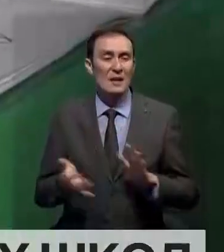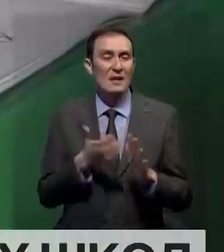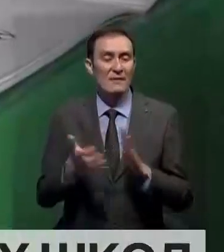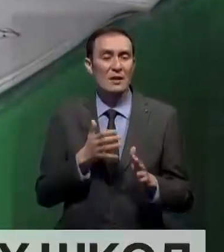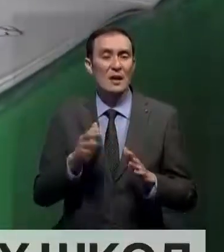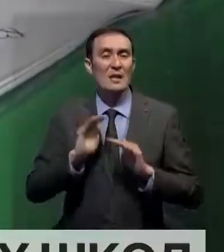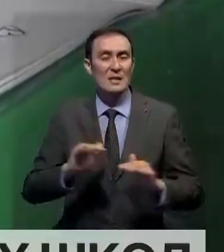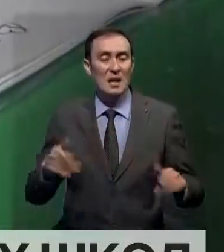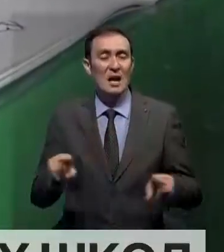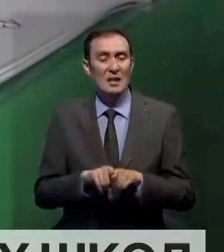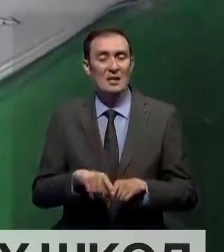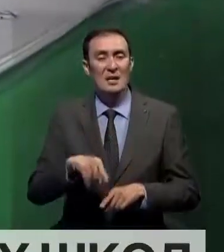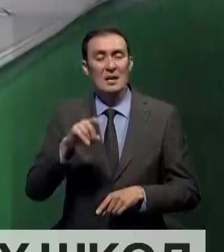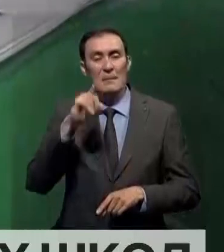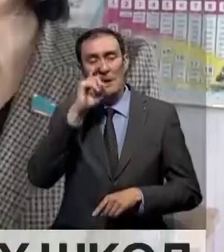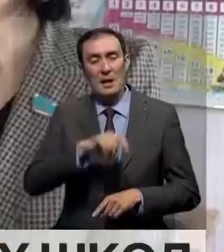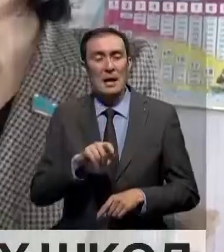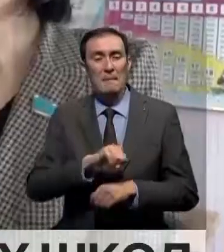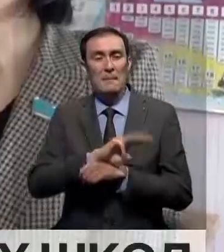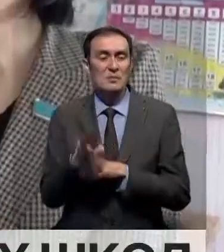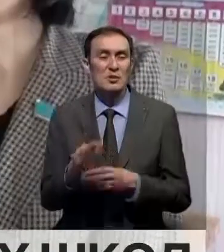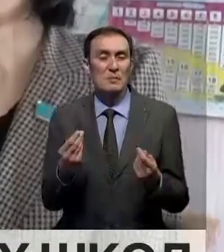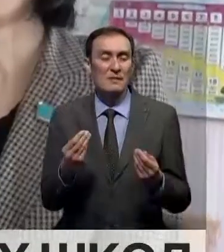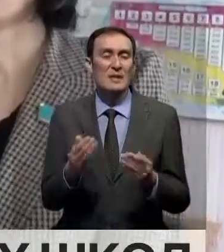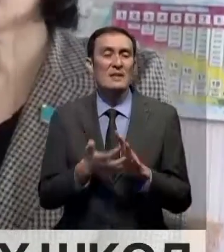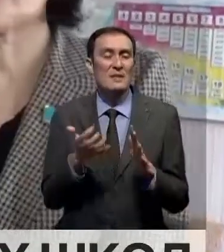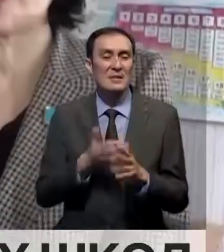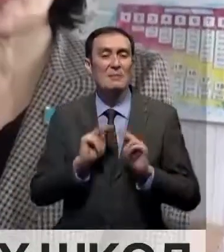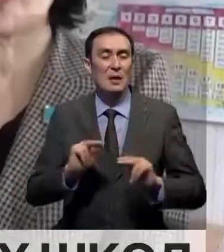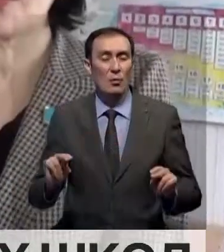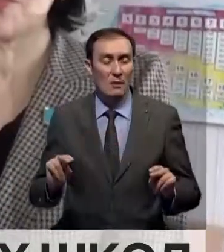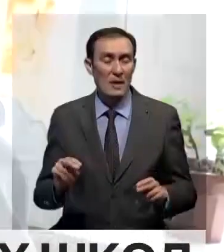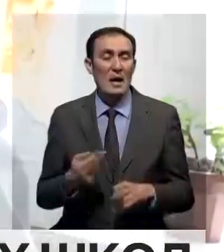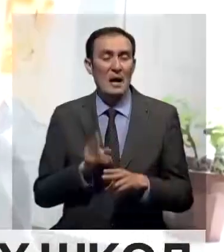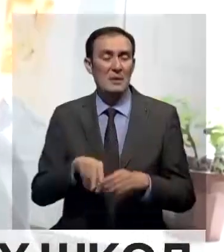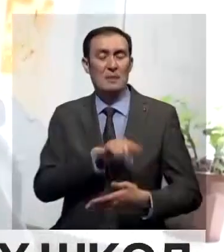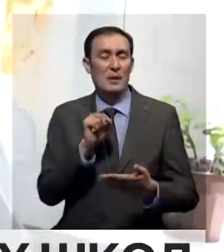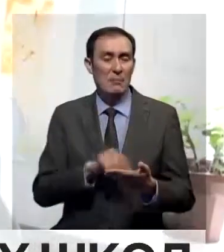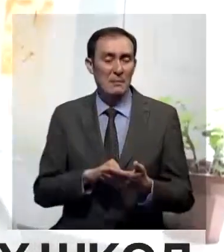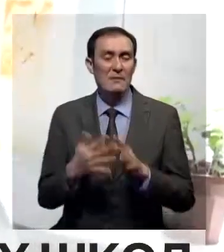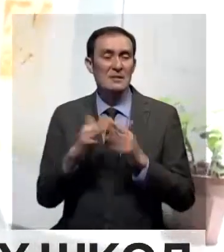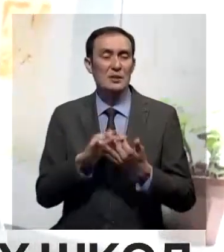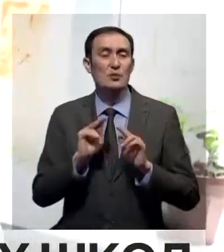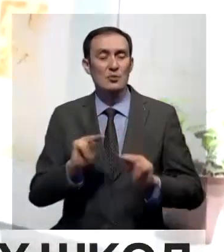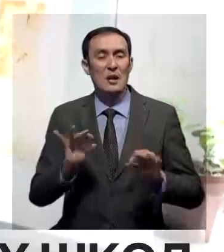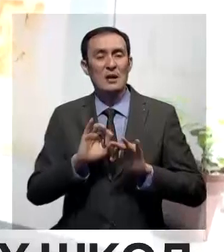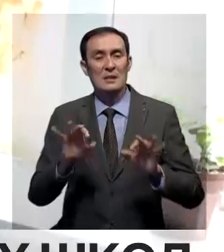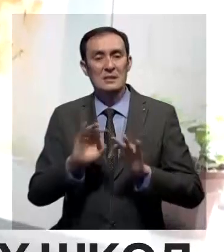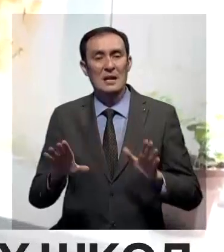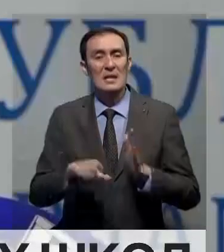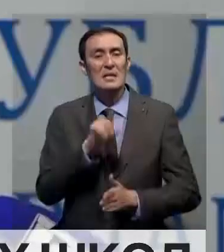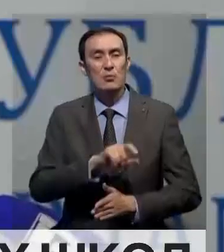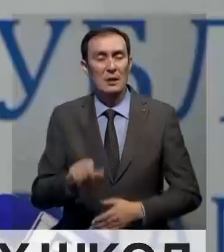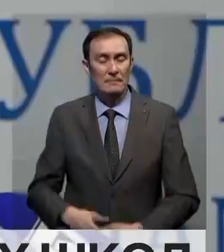нехватка учеников, но и слабая материально-техническая база, а также дефицит педагогов. Обо всех этих проблемах сельские учителя рассказали